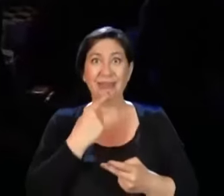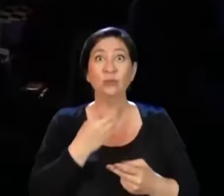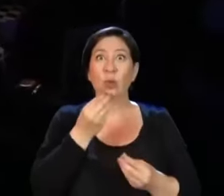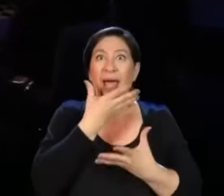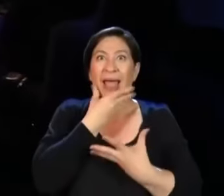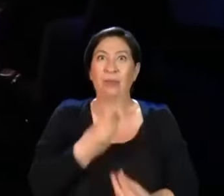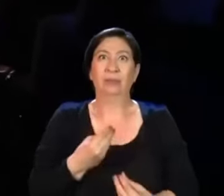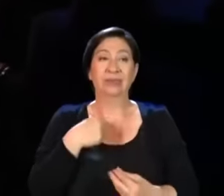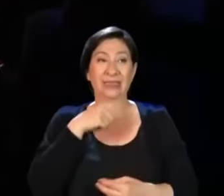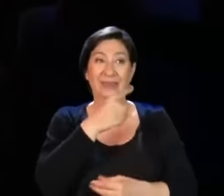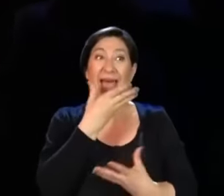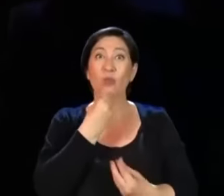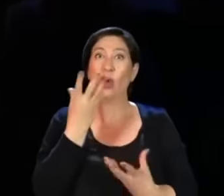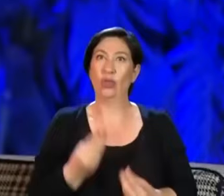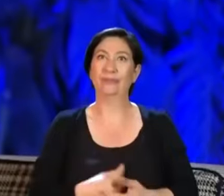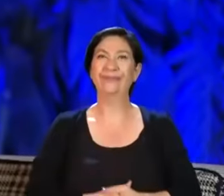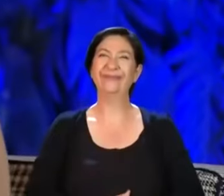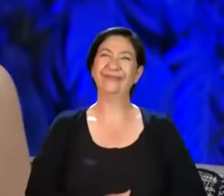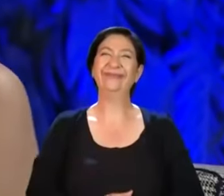Şu anda da sana ayıp